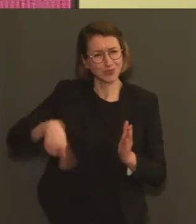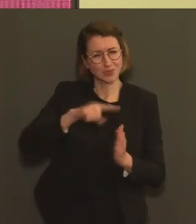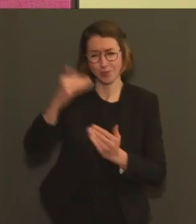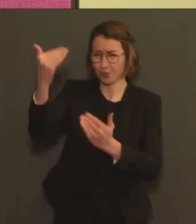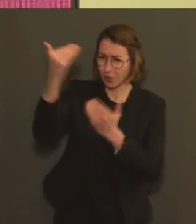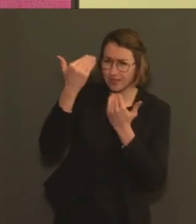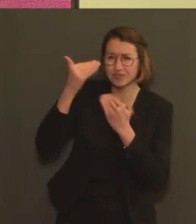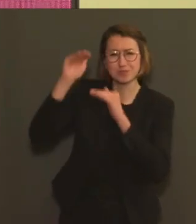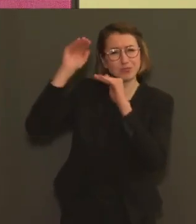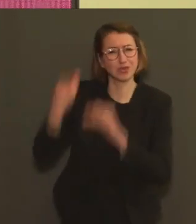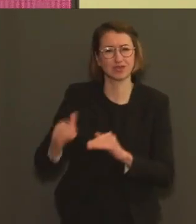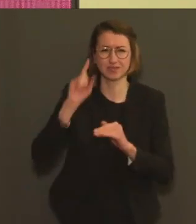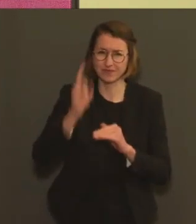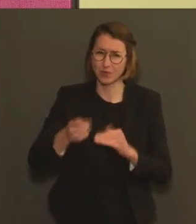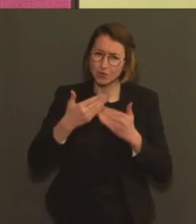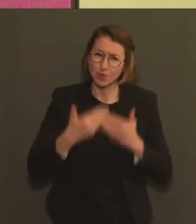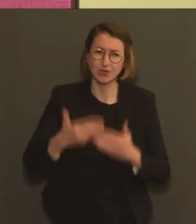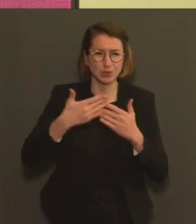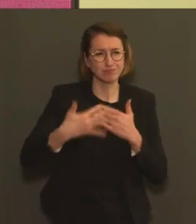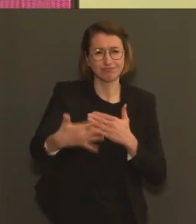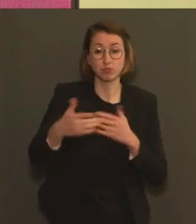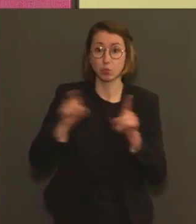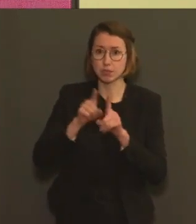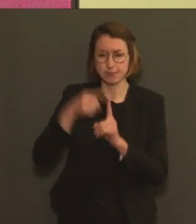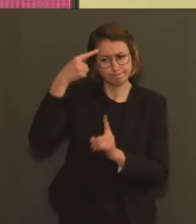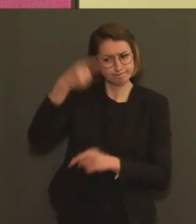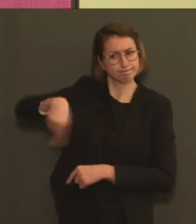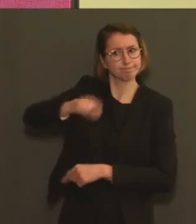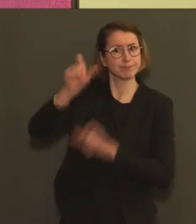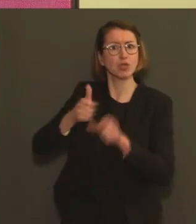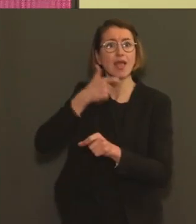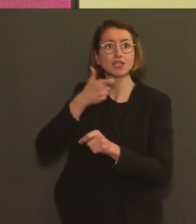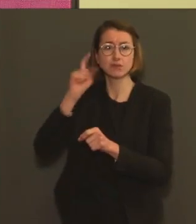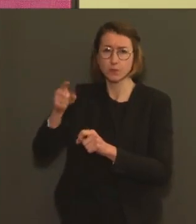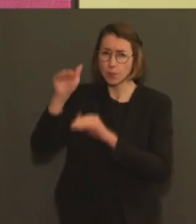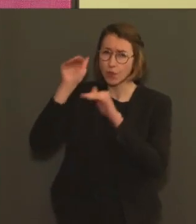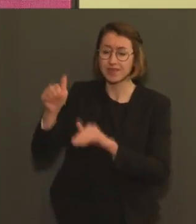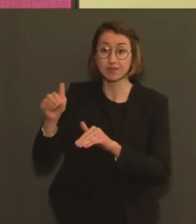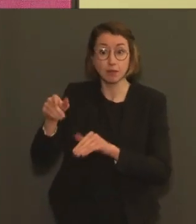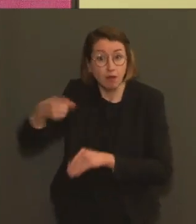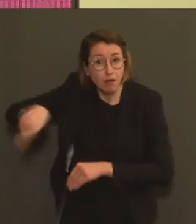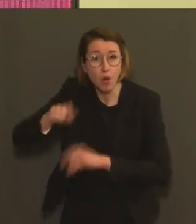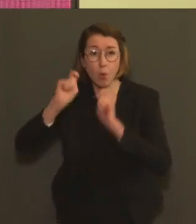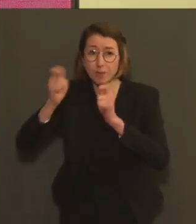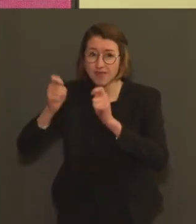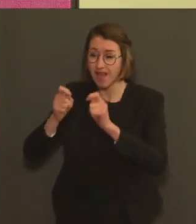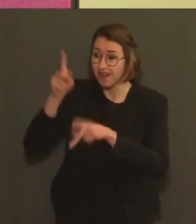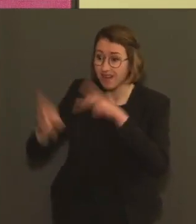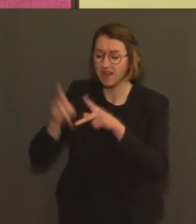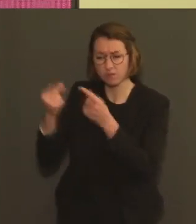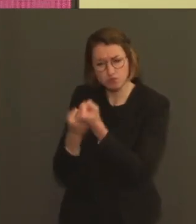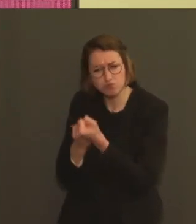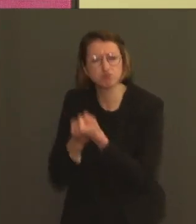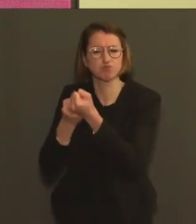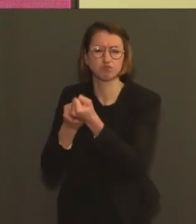les personnes âgées et tout particulièrement à protéger le système de santé, les hôpitaux, de manière à ce que nous ne connaissions plus